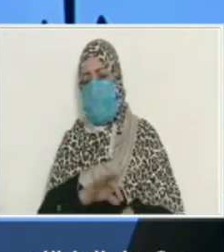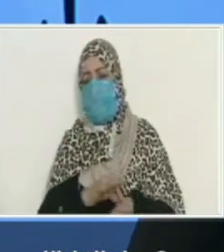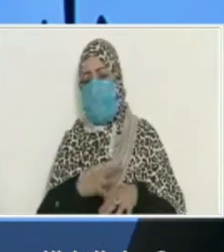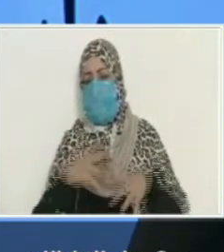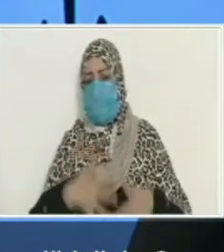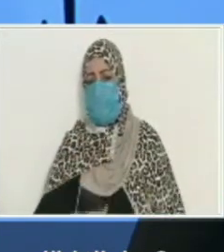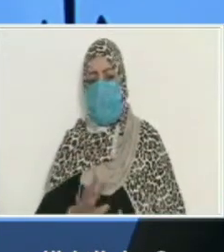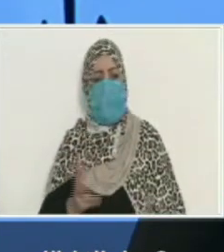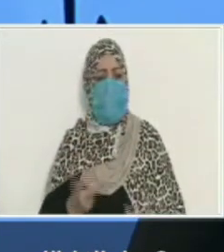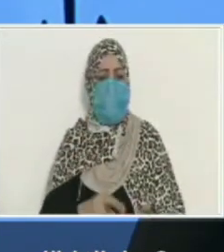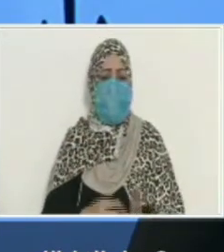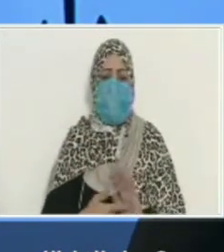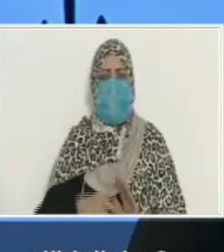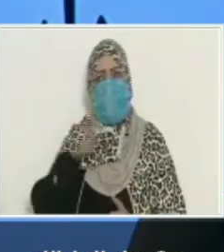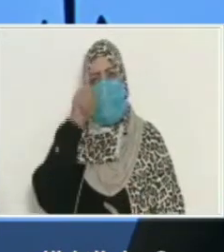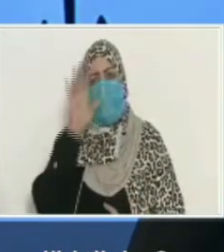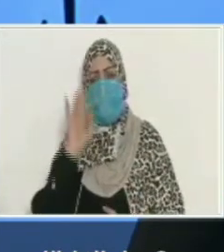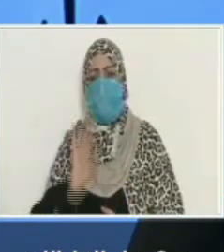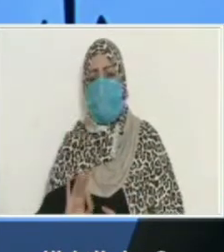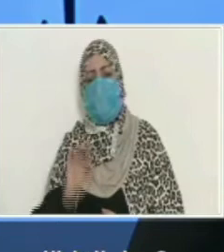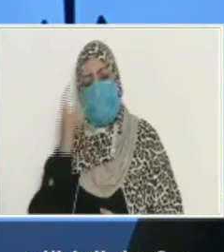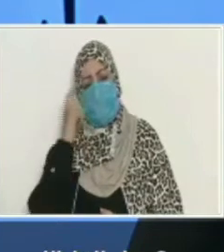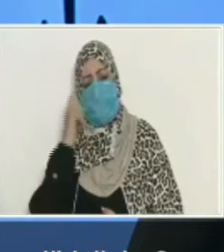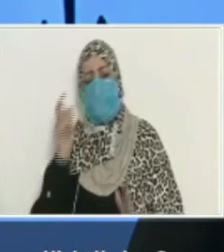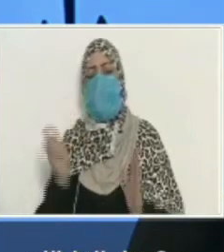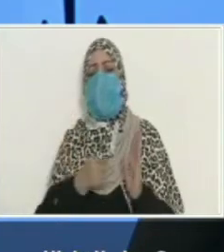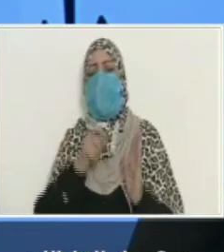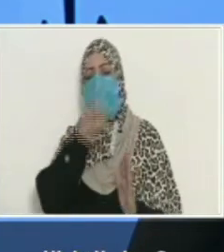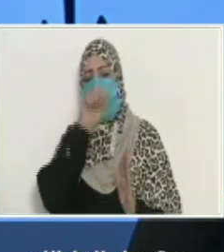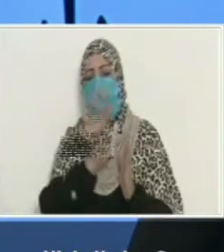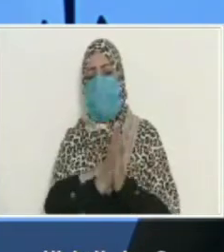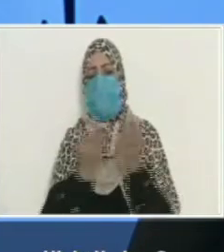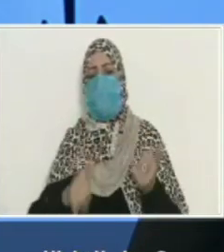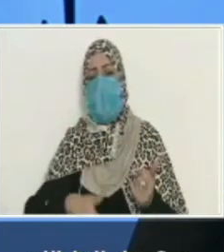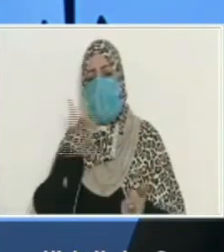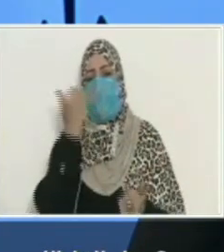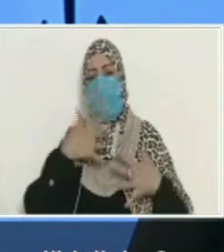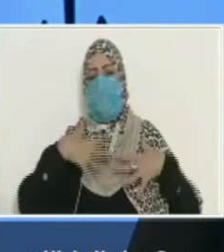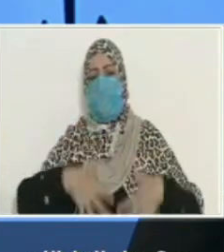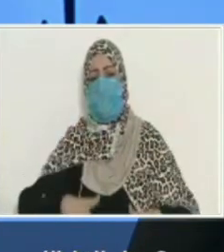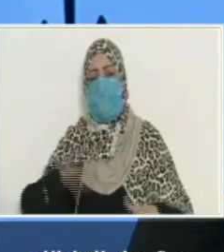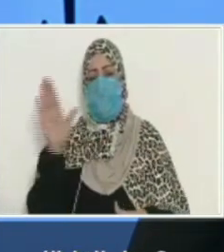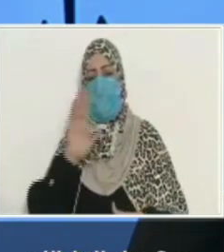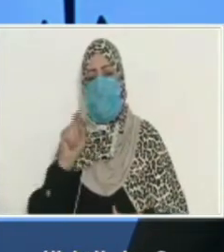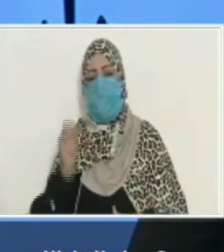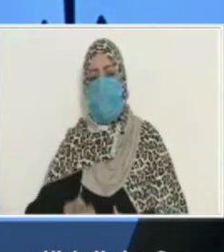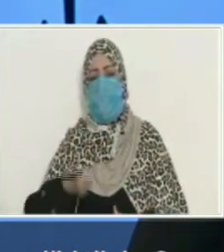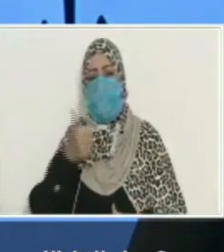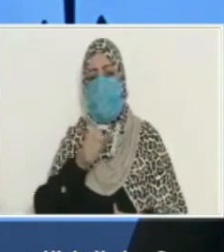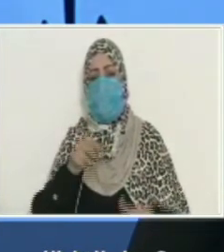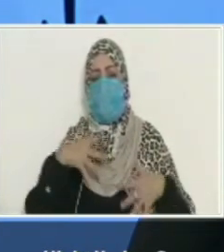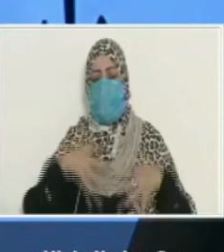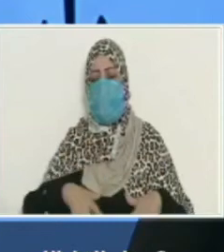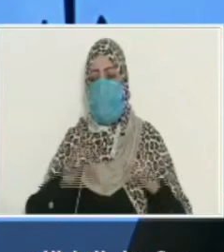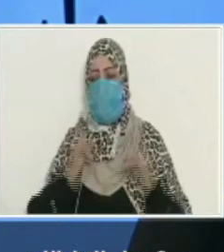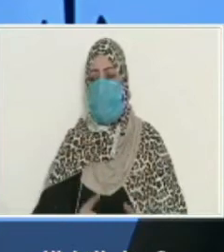يمكن أن يستشفى بها فهذه يعني الله أعلم بها، لم تبين في الآية كونك أنت تتناول العسل وتقول هذا هو هكذا